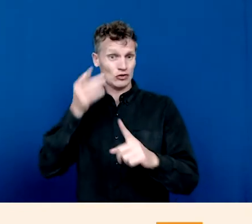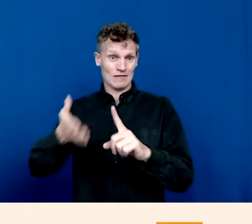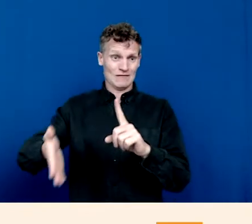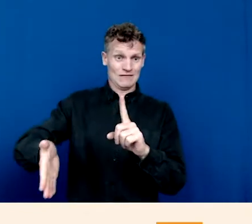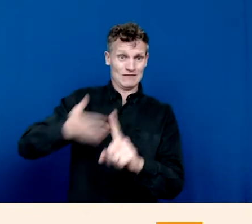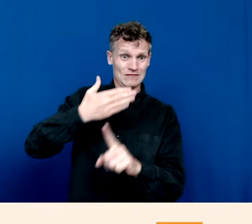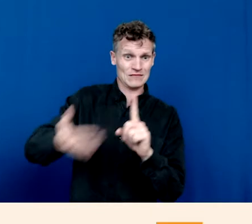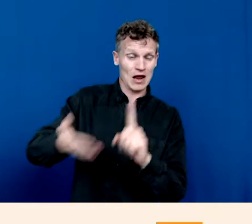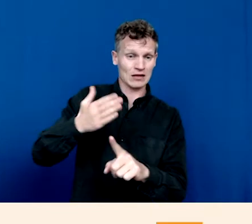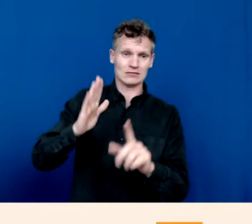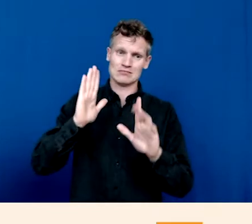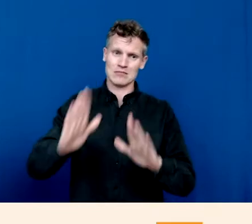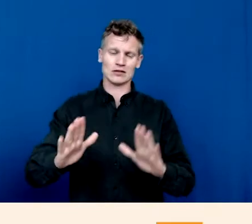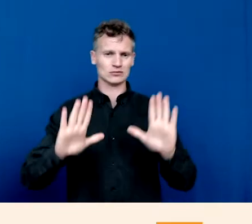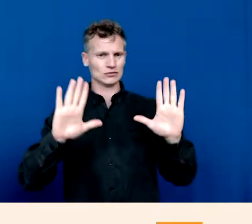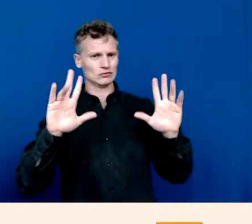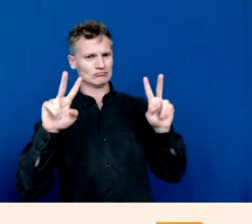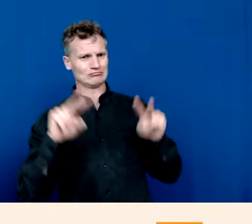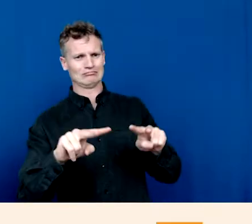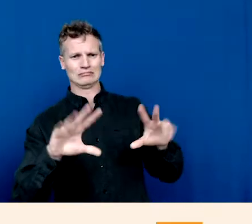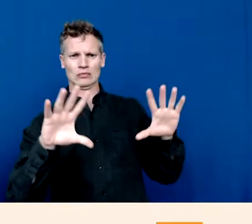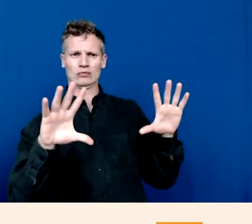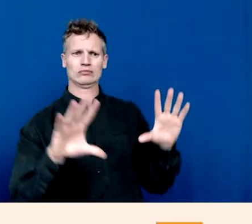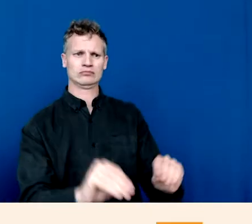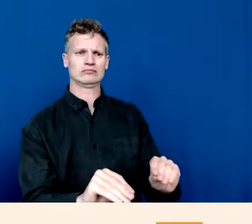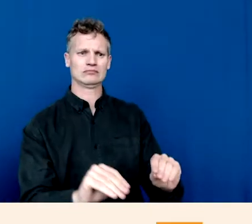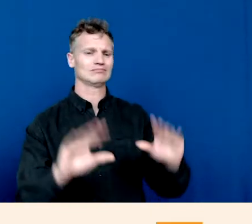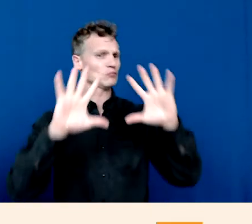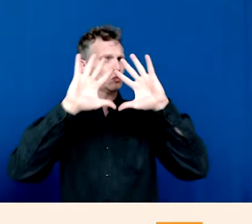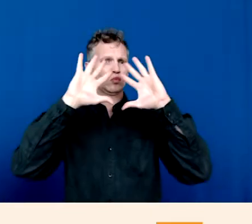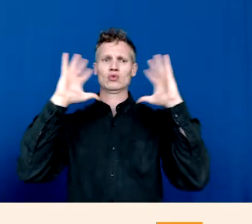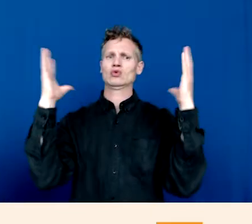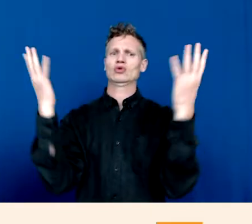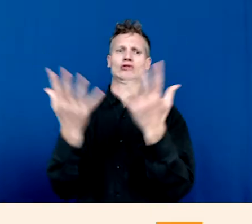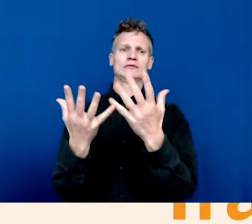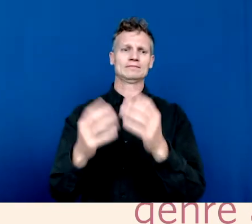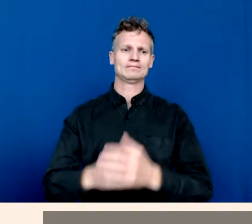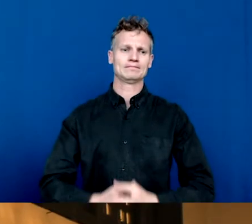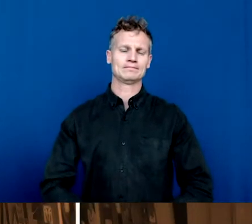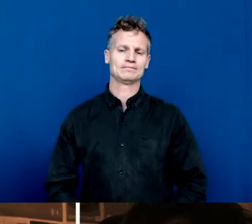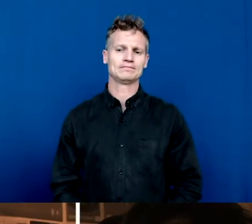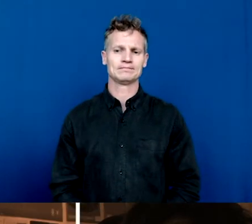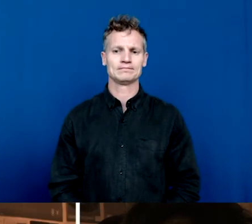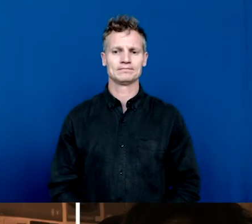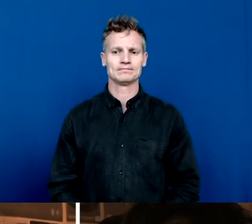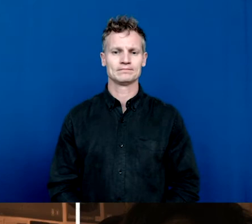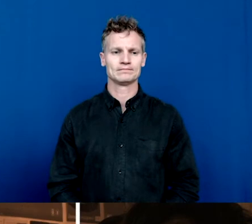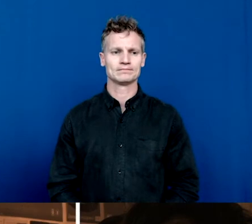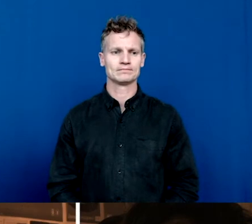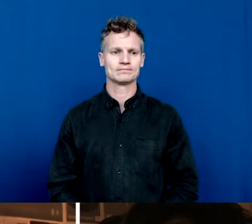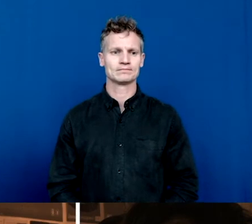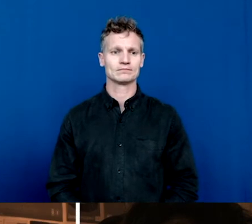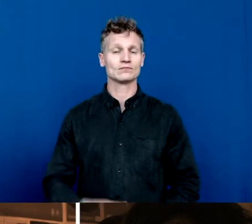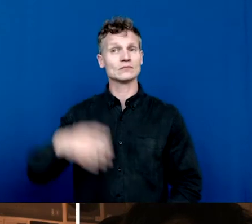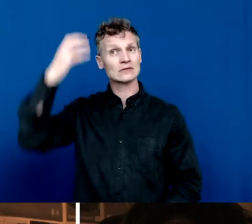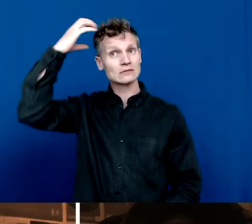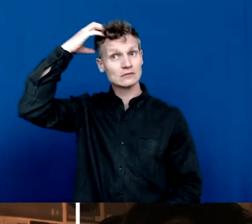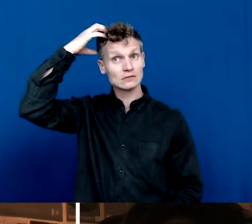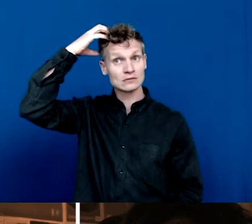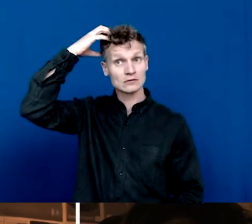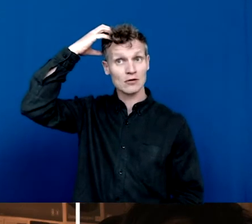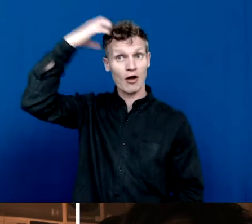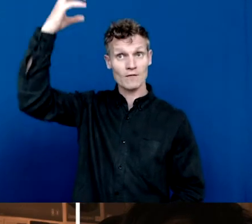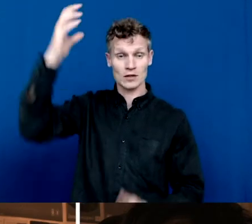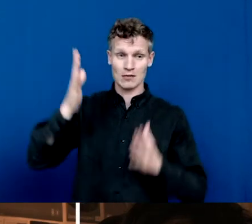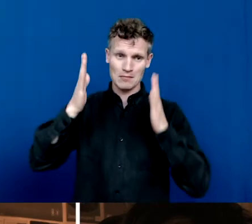laquelle nous sommes confrontés ou que nous vivons dans le monde. Les États doivent respecter et mettre